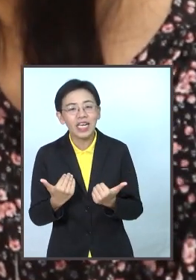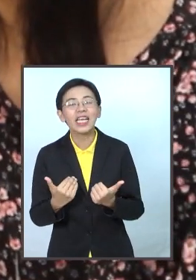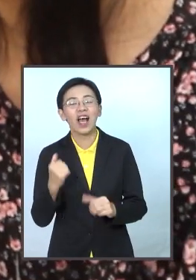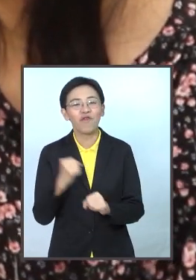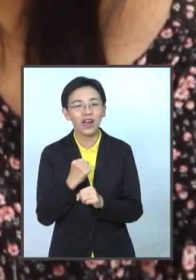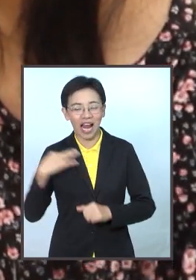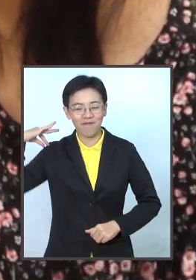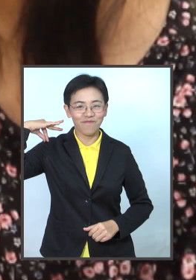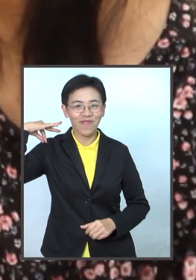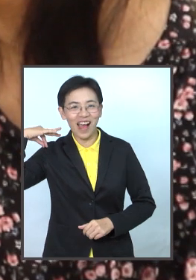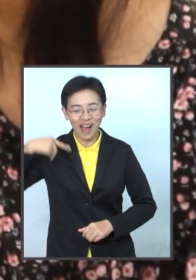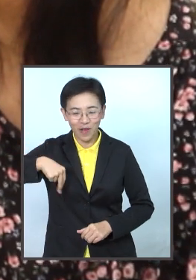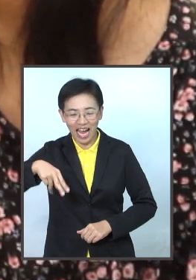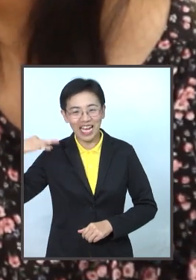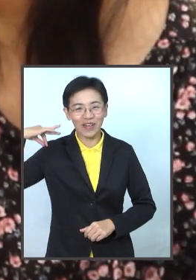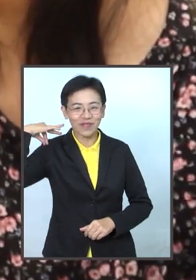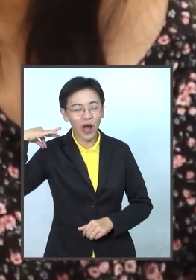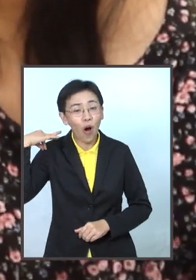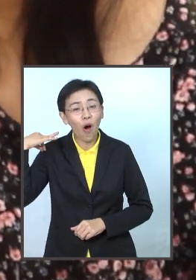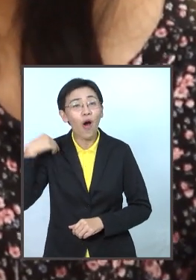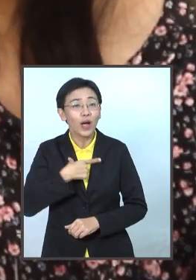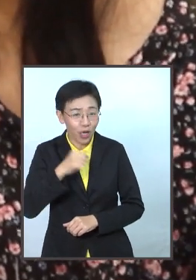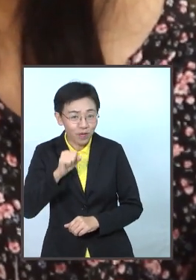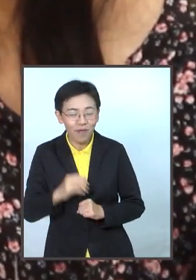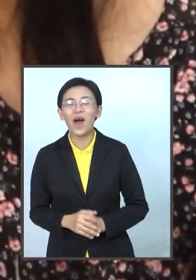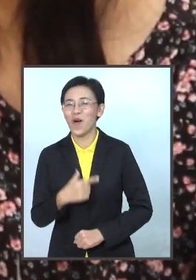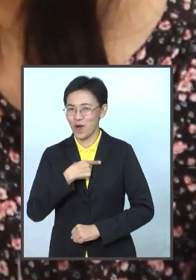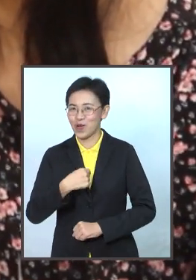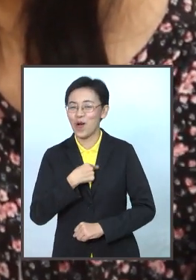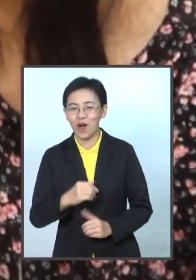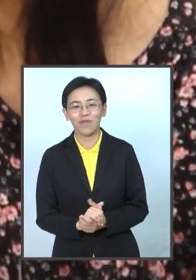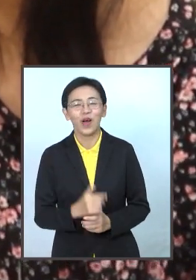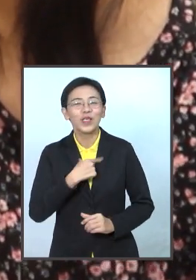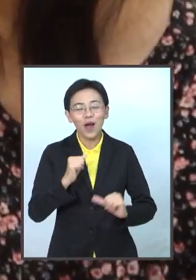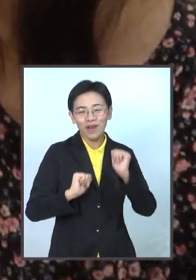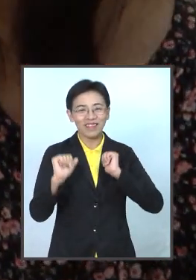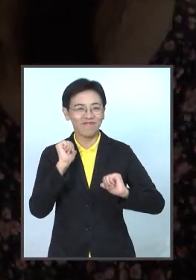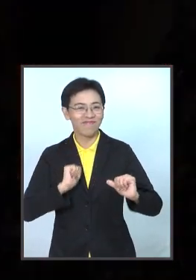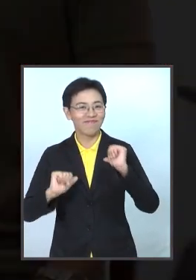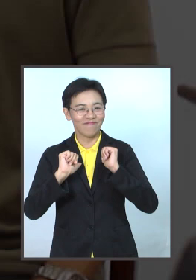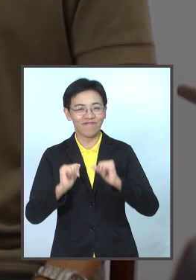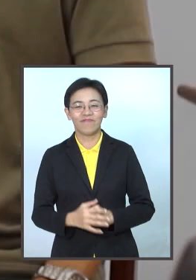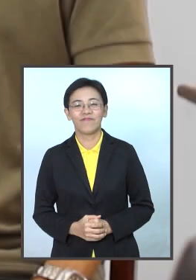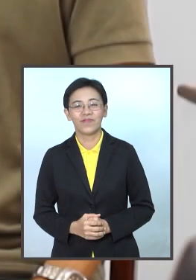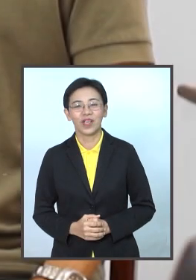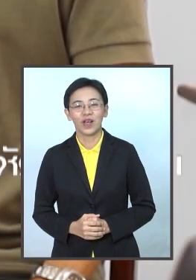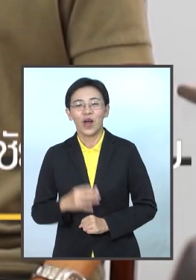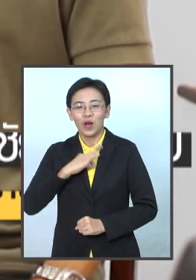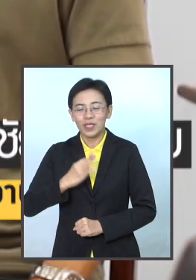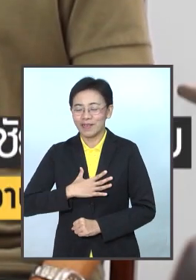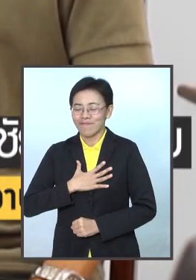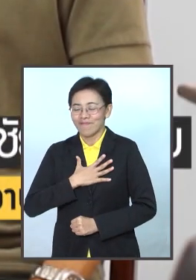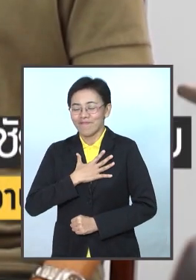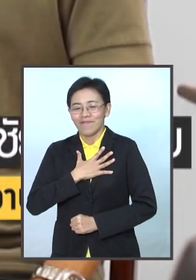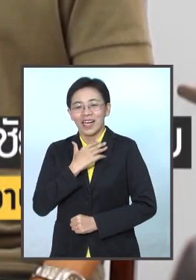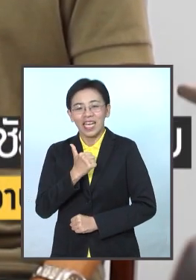บค่ะ น้องชอบใช่ไหมคะ ชอบค่ะชอบเรื่องการแสดง ภูมิใจครับภูมิใจเพ